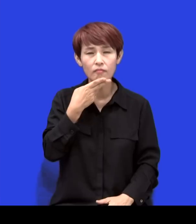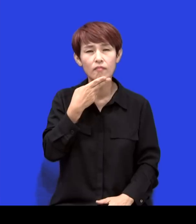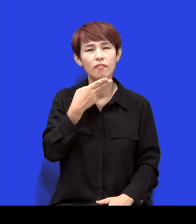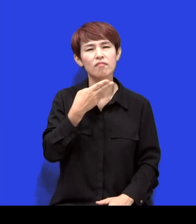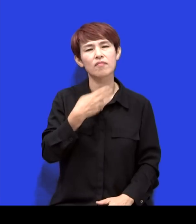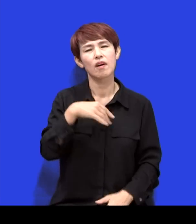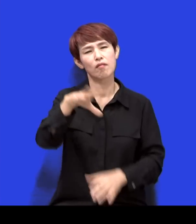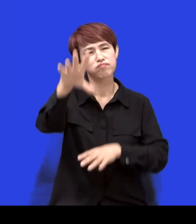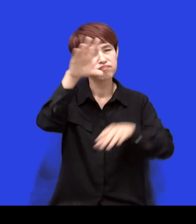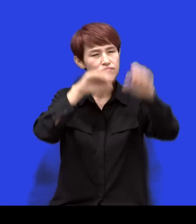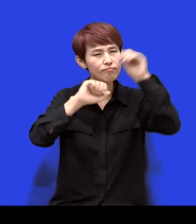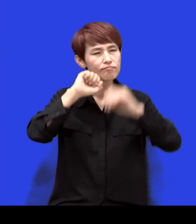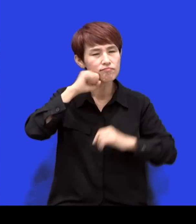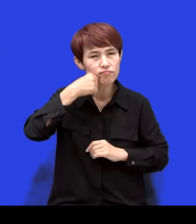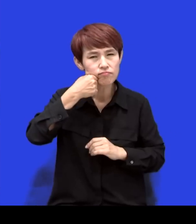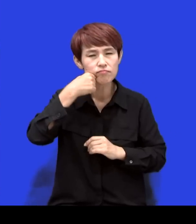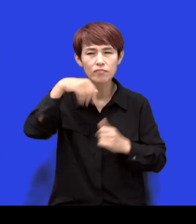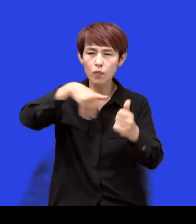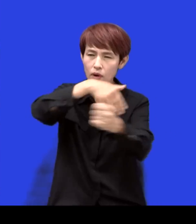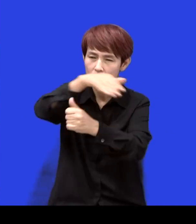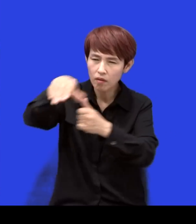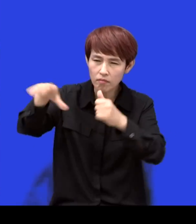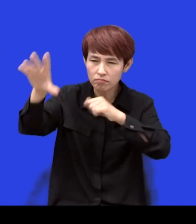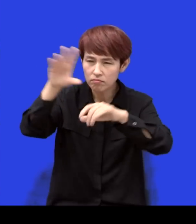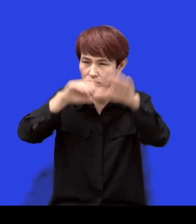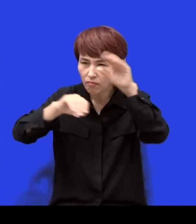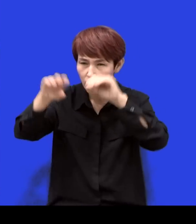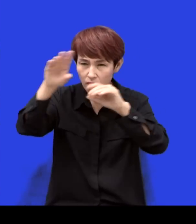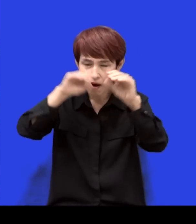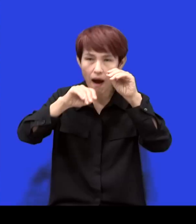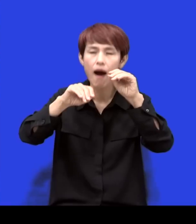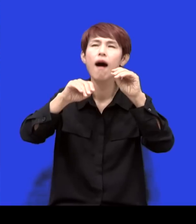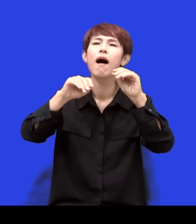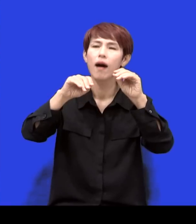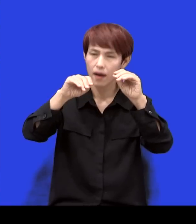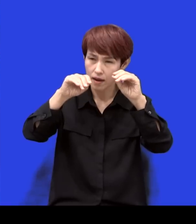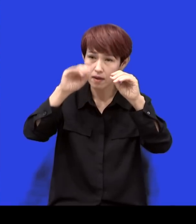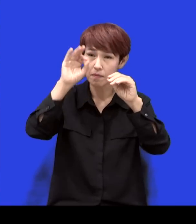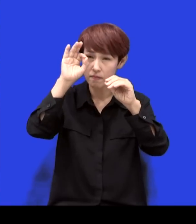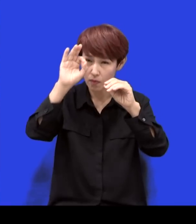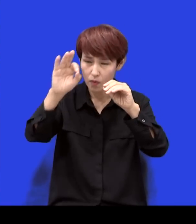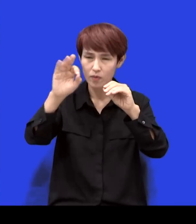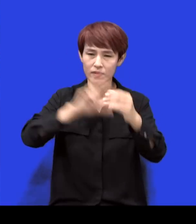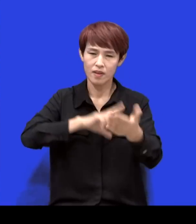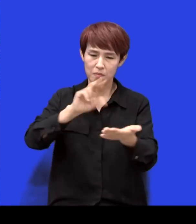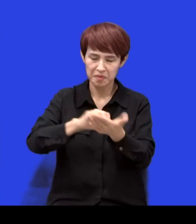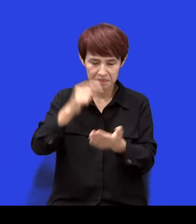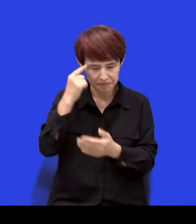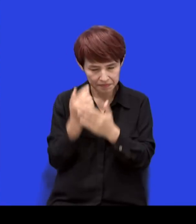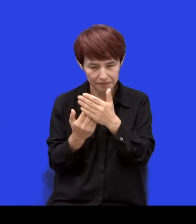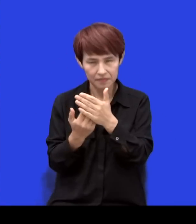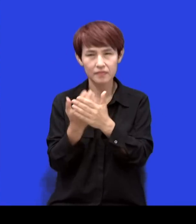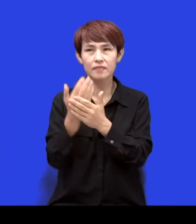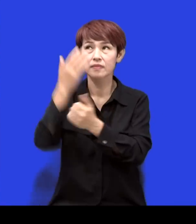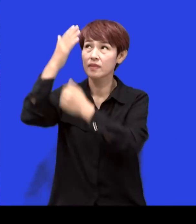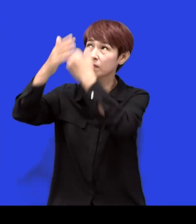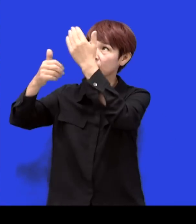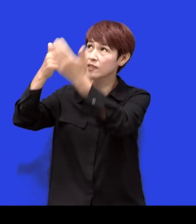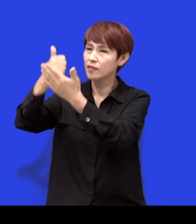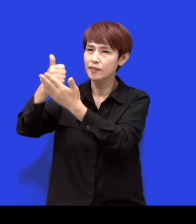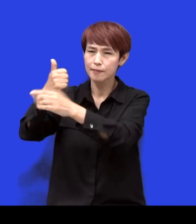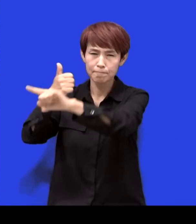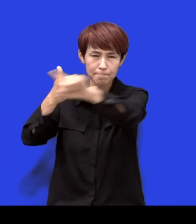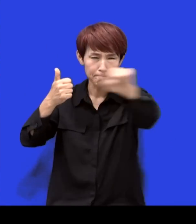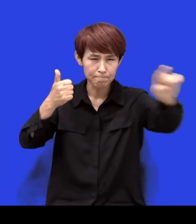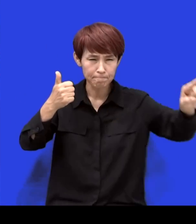않았을 환경들, 그런 사람들이 그 시간을 통해서 내 눈에 띄게 됐고 그런 제목도 떠오르게 하셨고 하나님께서 그들을 다 내